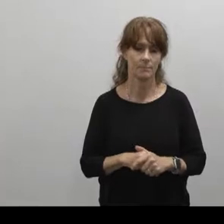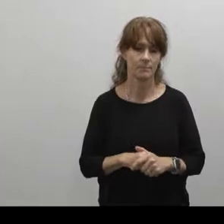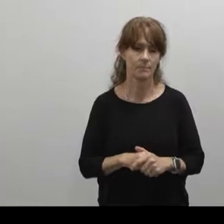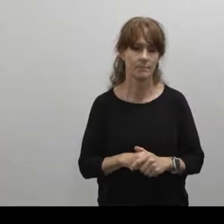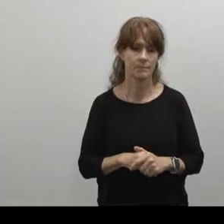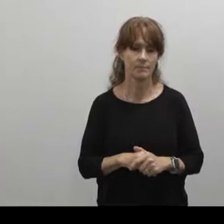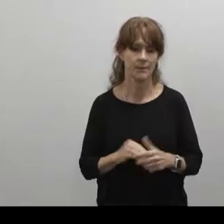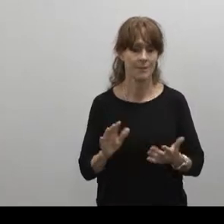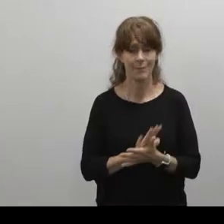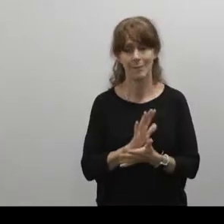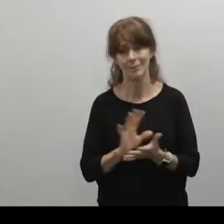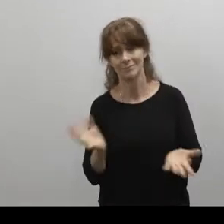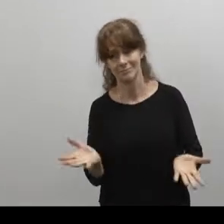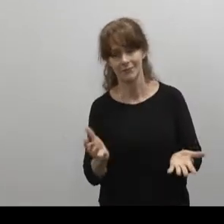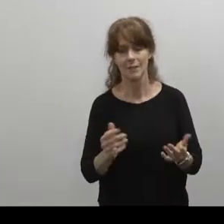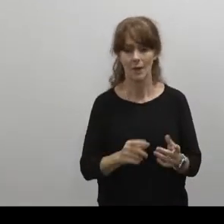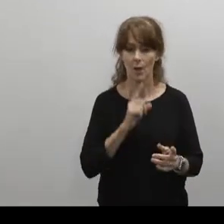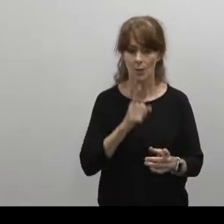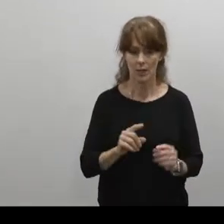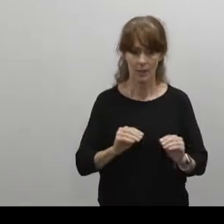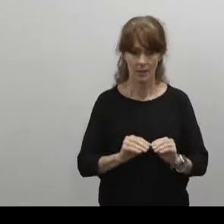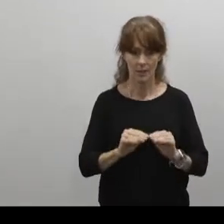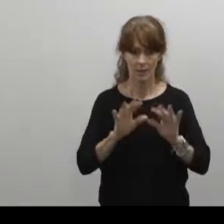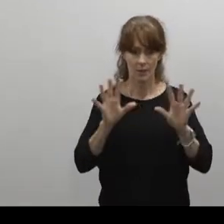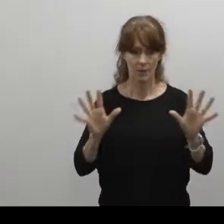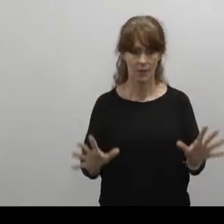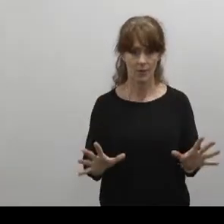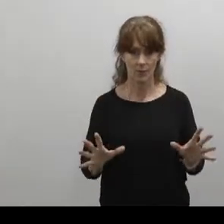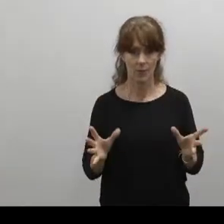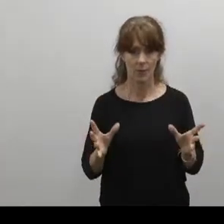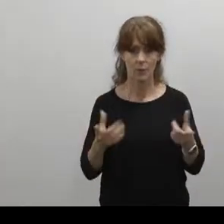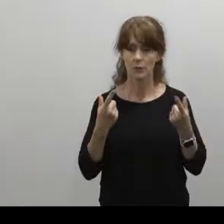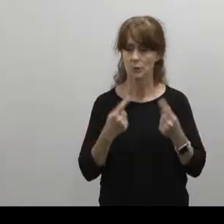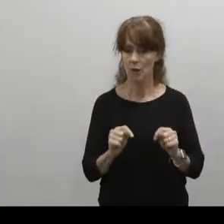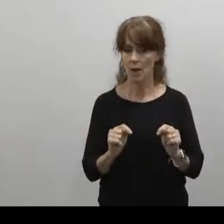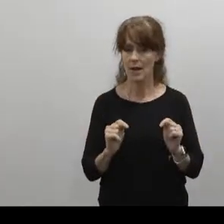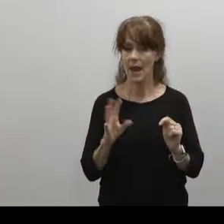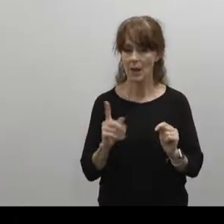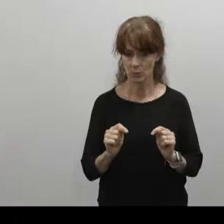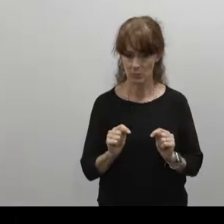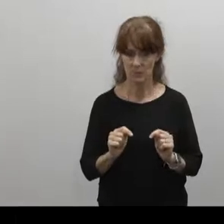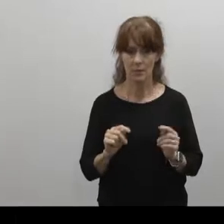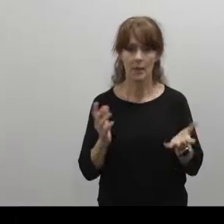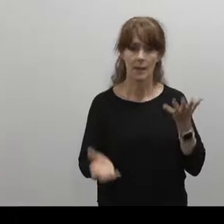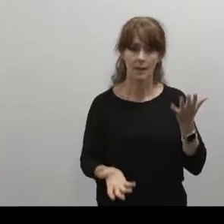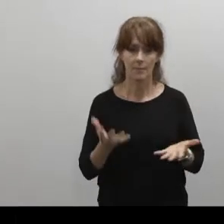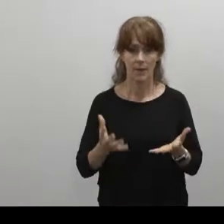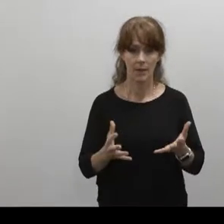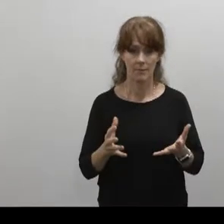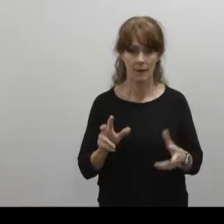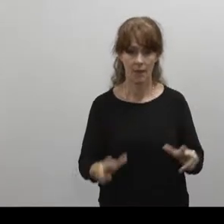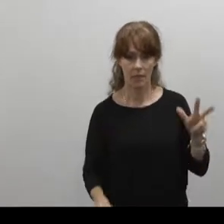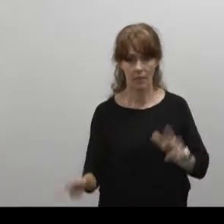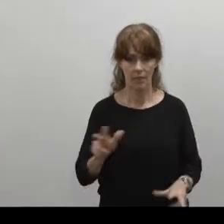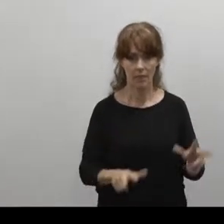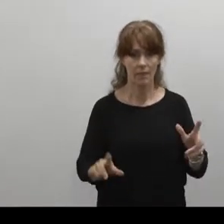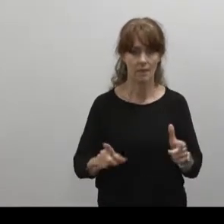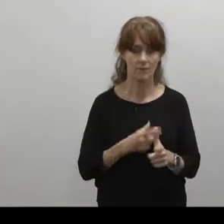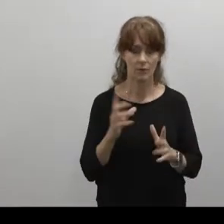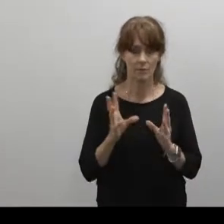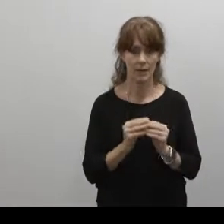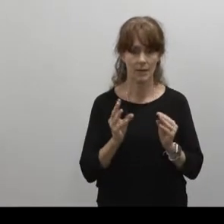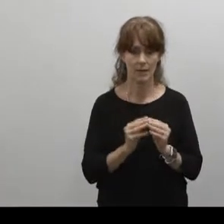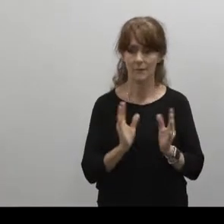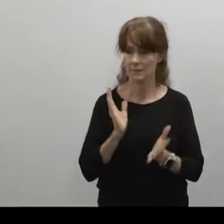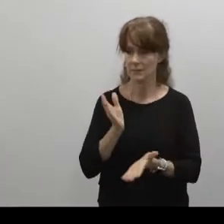dương bàn sẽ xây về nơi cái đà nắng về ắt sơn biên để tự thoa thế còn một